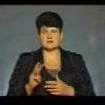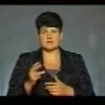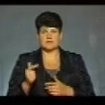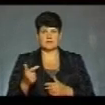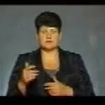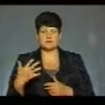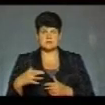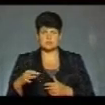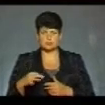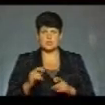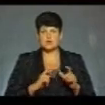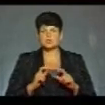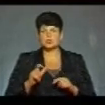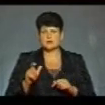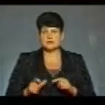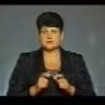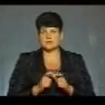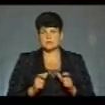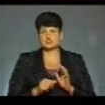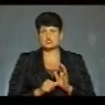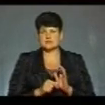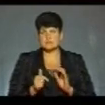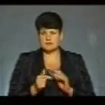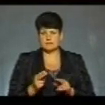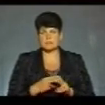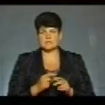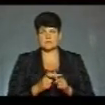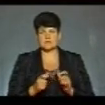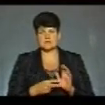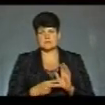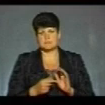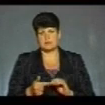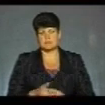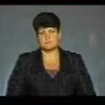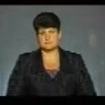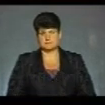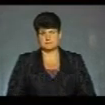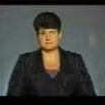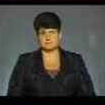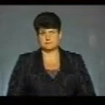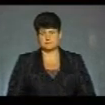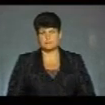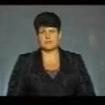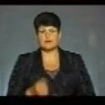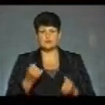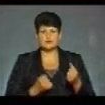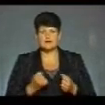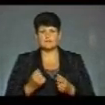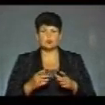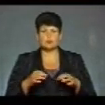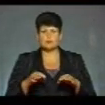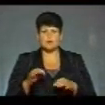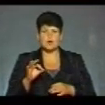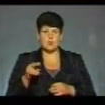копійок. Для студентів із карткою 6 гривень, без картки 7 гривень. Водій автомобіля «Опель Вектра», який